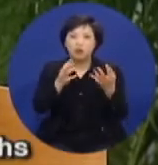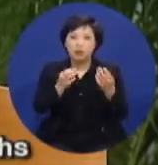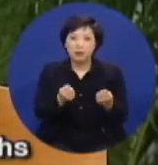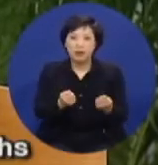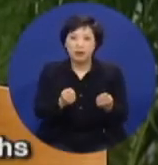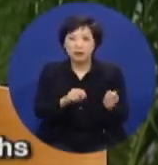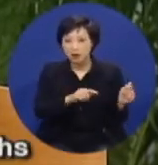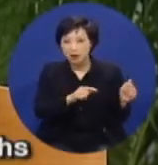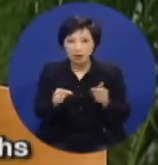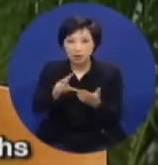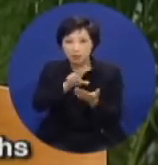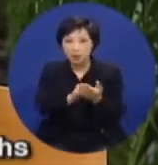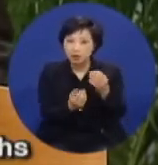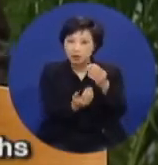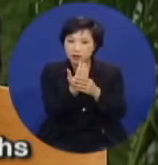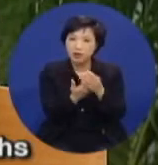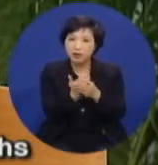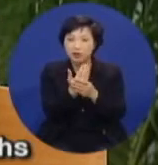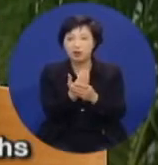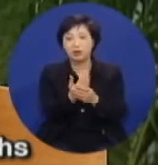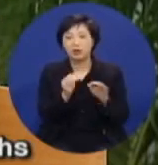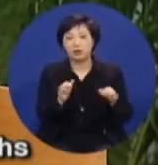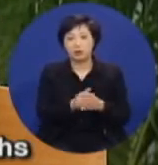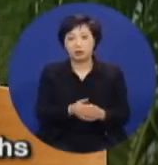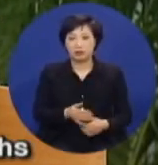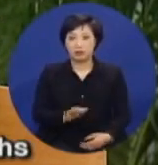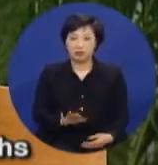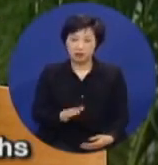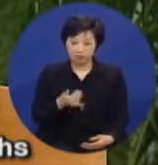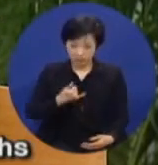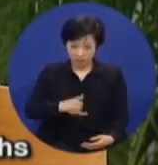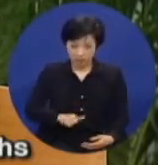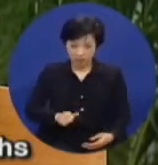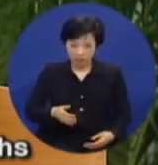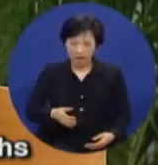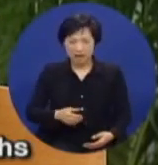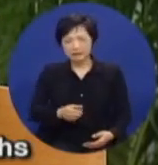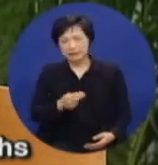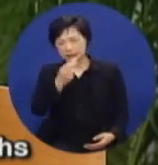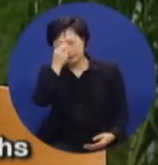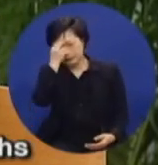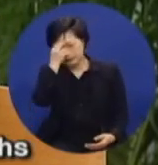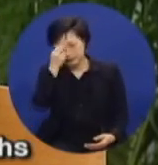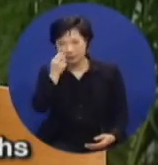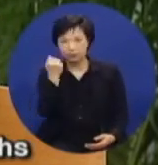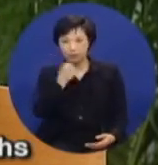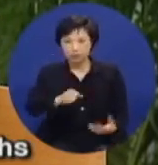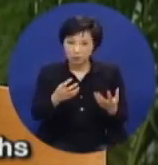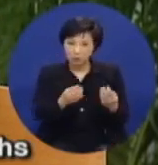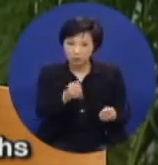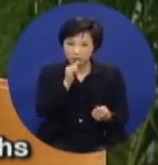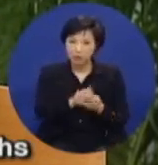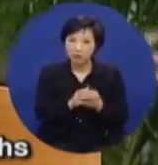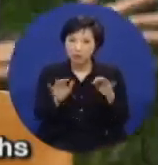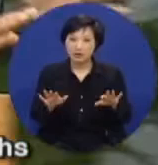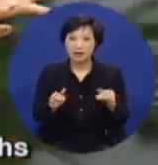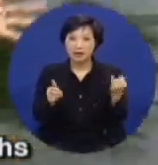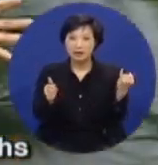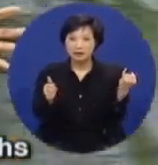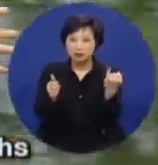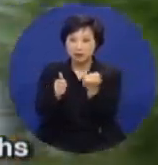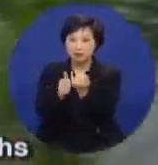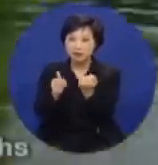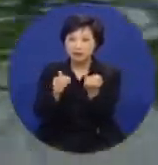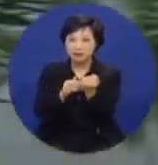문제가 생기고 자 신앙이 송 생기고 말한 듣고 쉬지 까서 to 남자